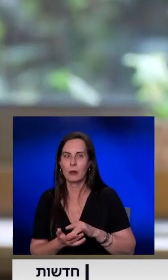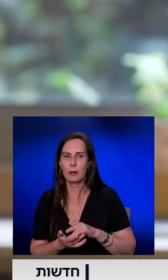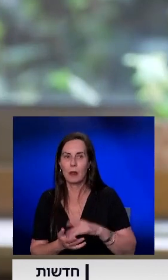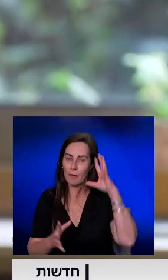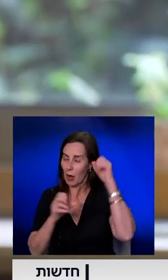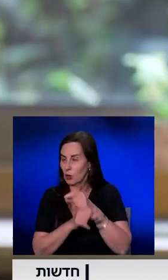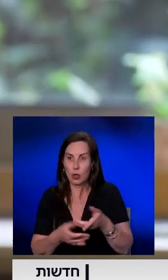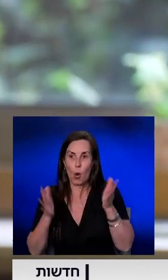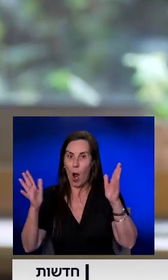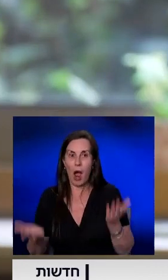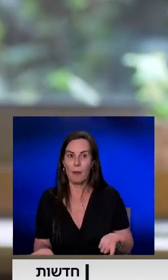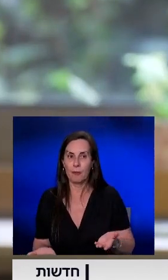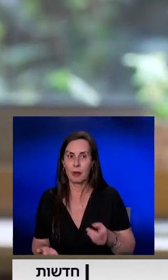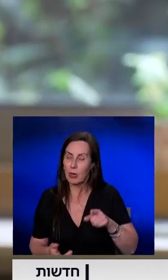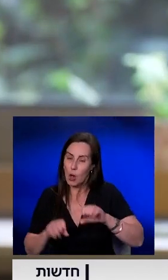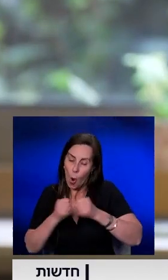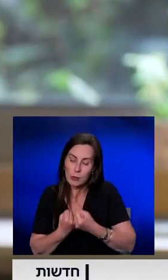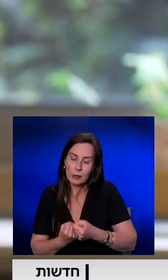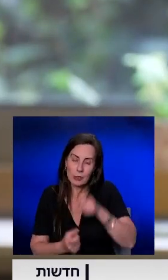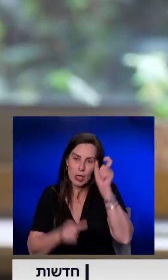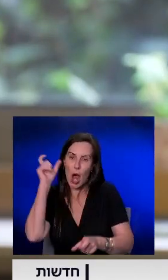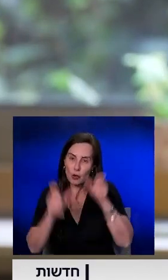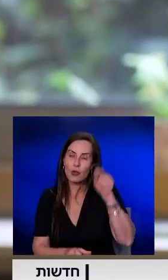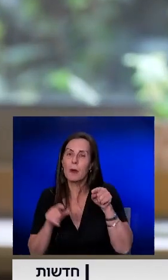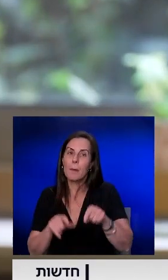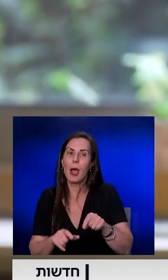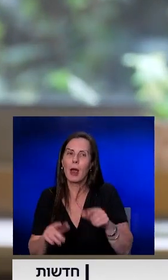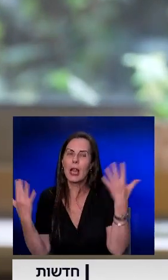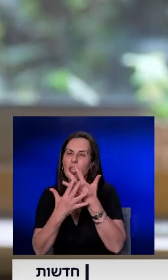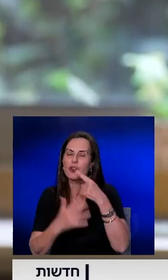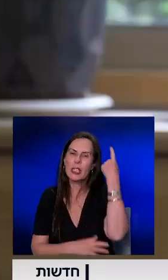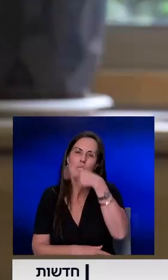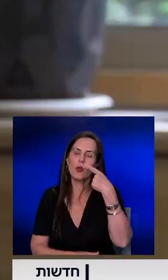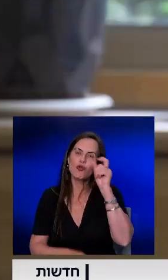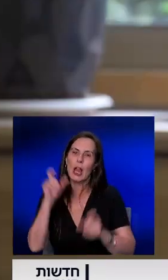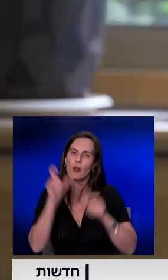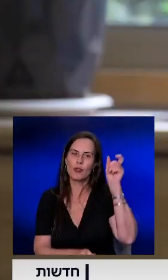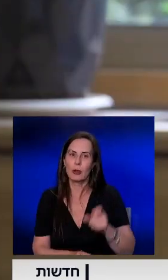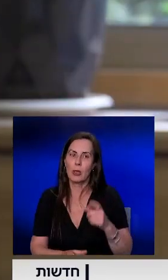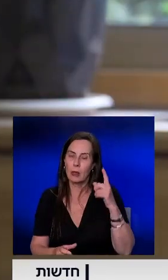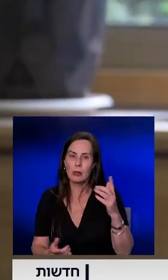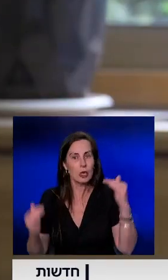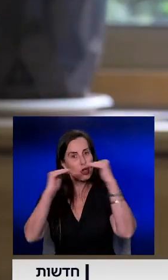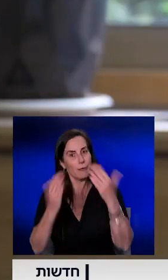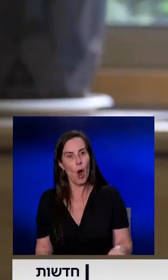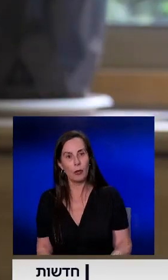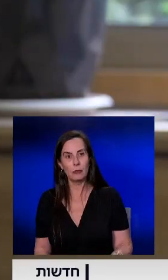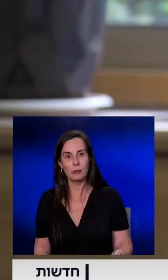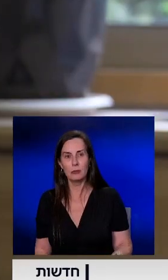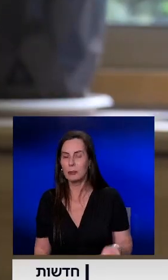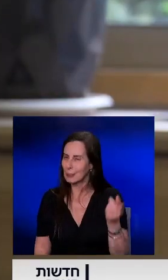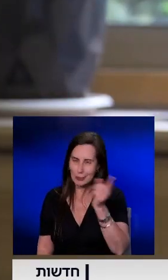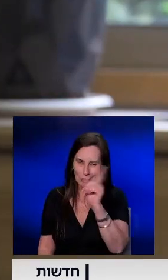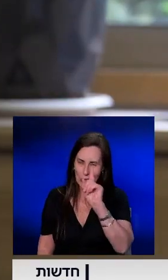והאג'נדה הזאת היא נוראה, היא באה להרוס את האנושות, היא באה לטשטש את הזהויות של האנושות. אג'נדה של שוויון, זה כל האג'נדה. לא, לא,